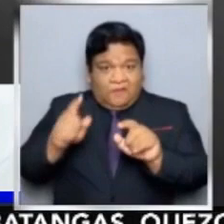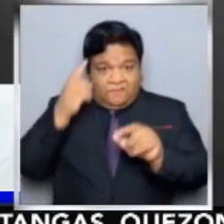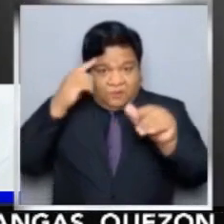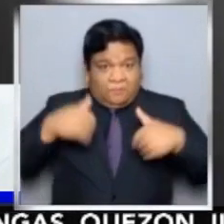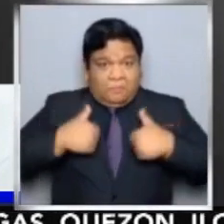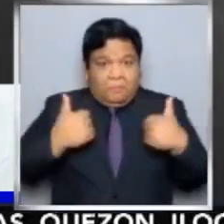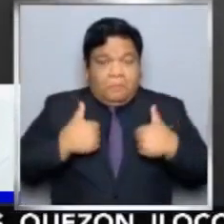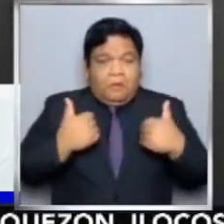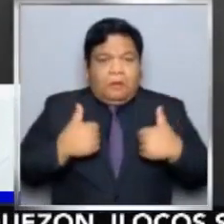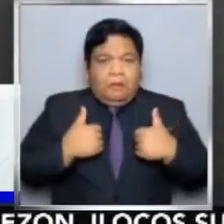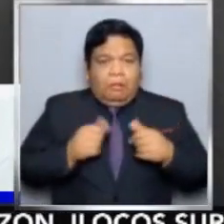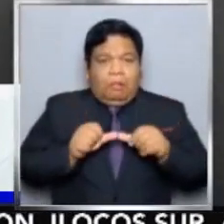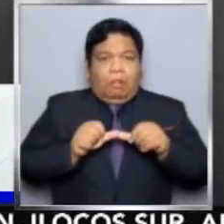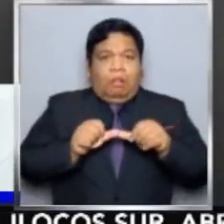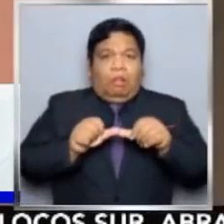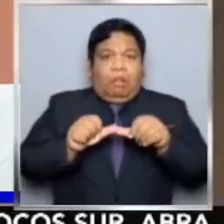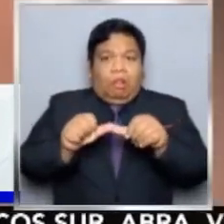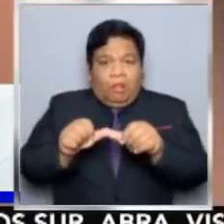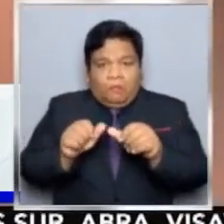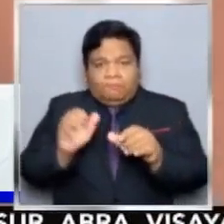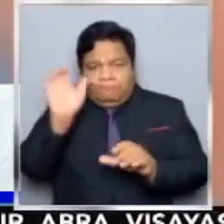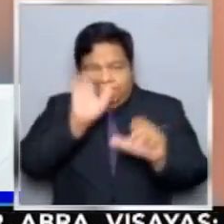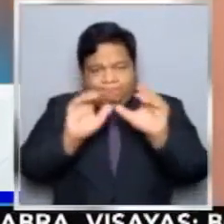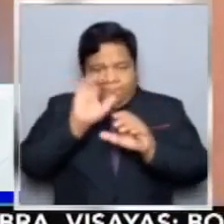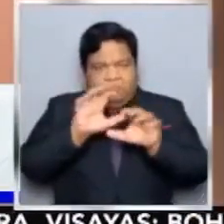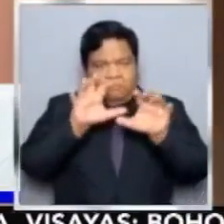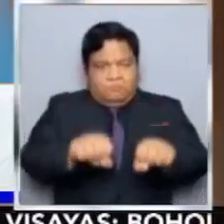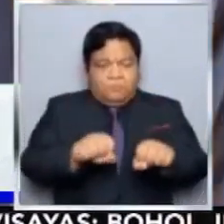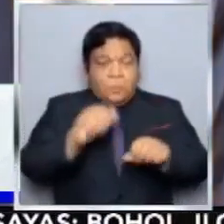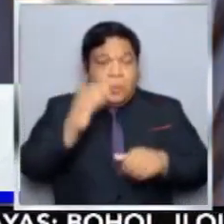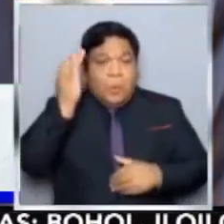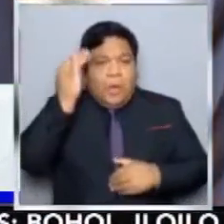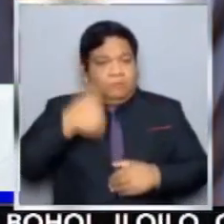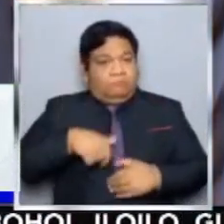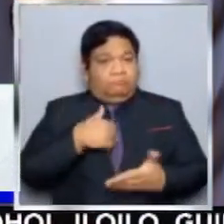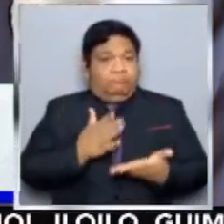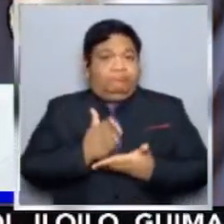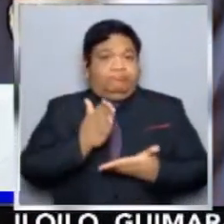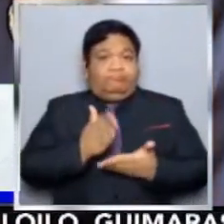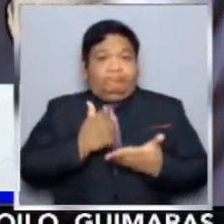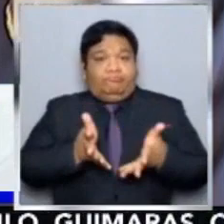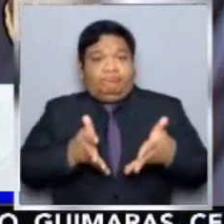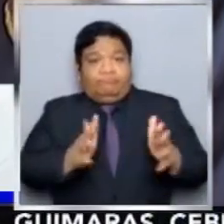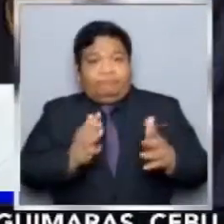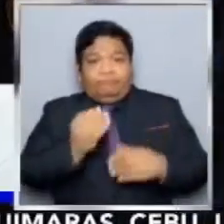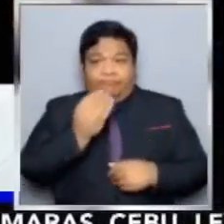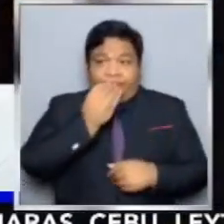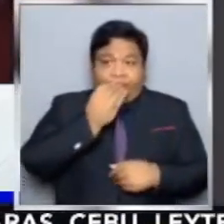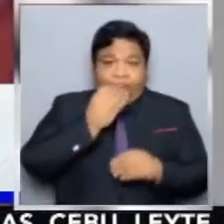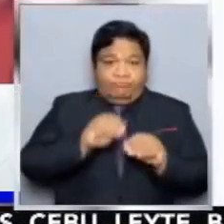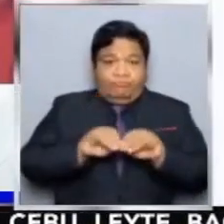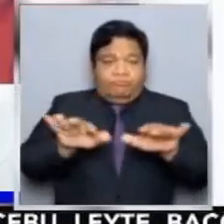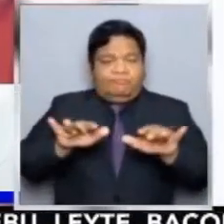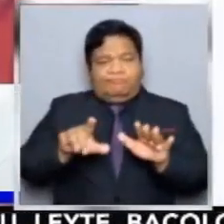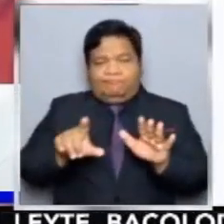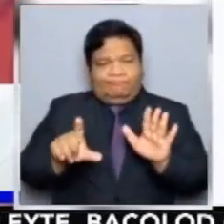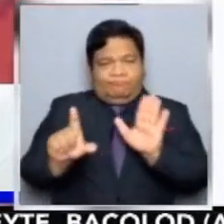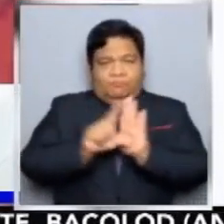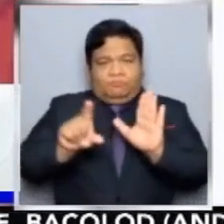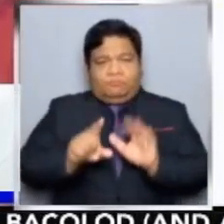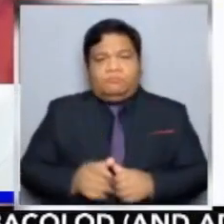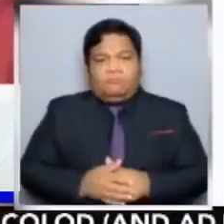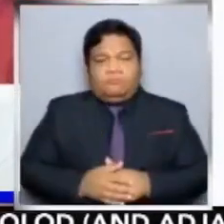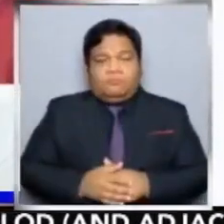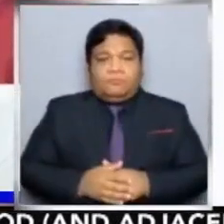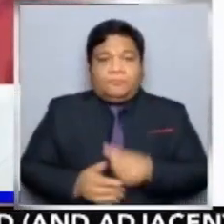run after them because really, we cannot allow that this kind of food will go into the market. Sinisikap pa rin namin